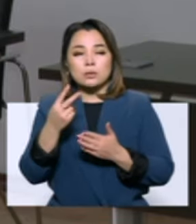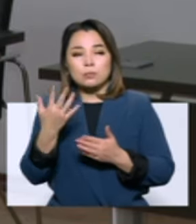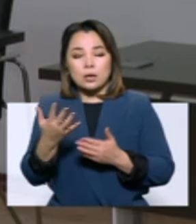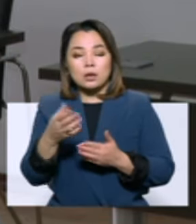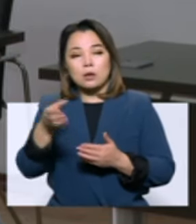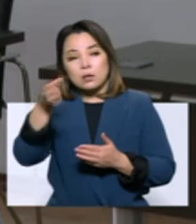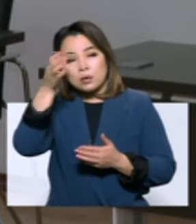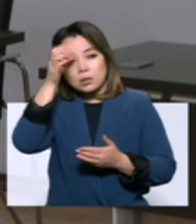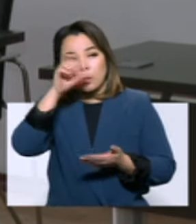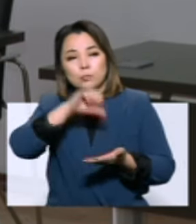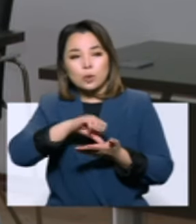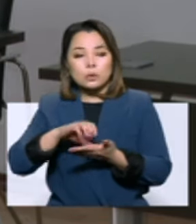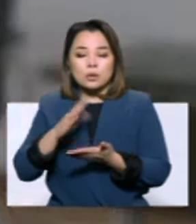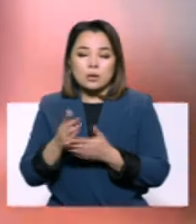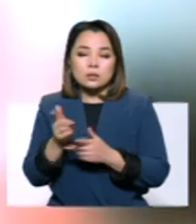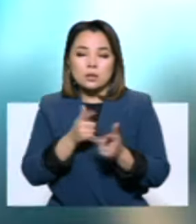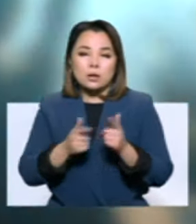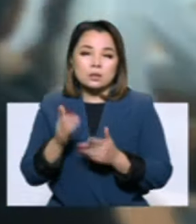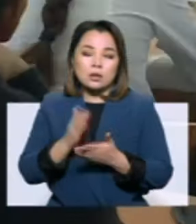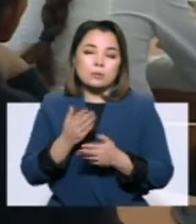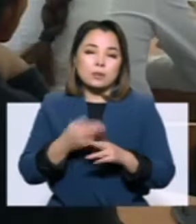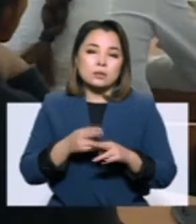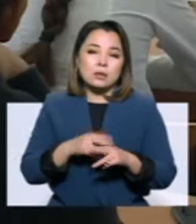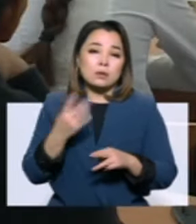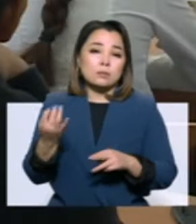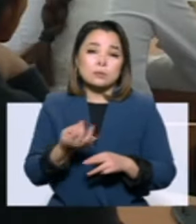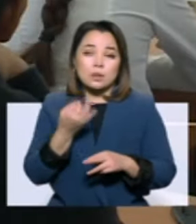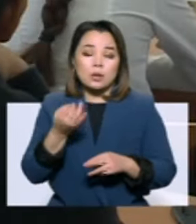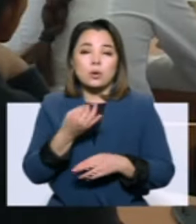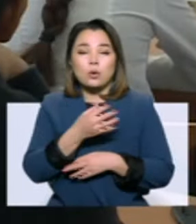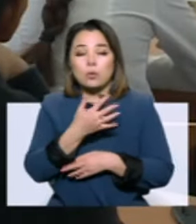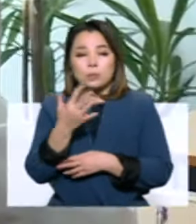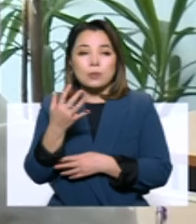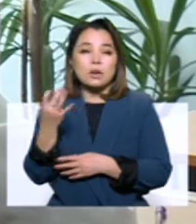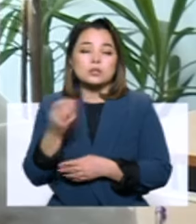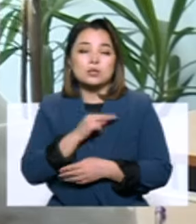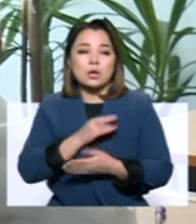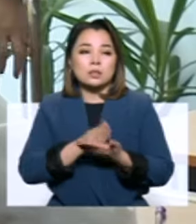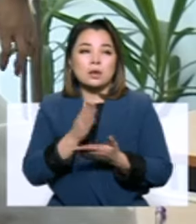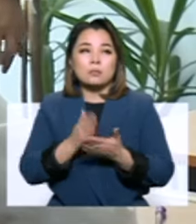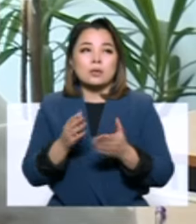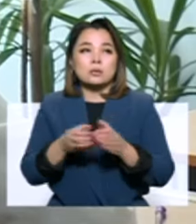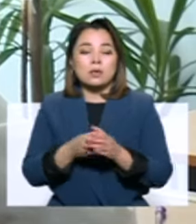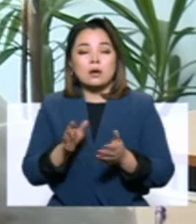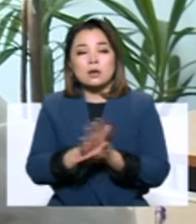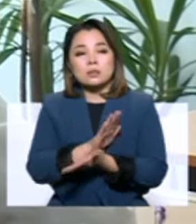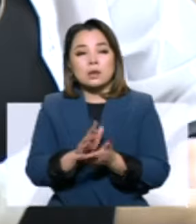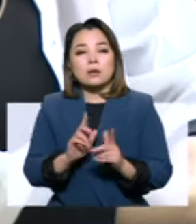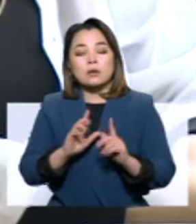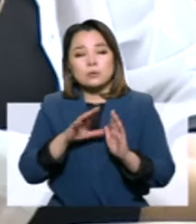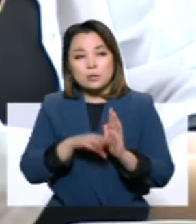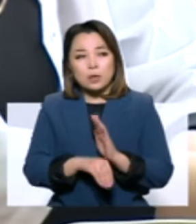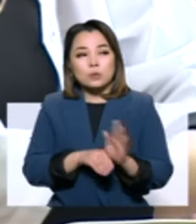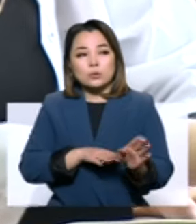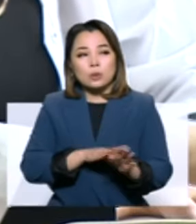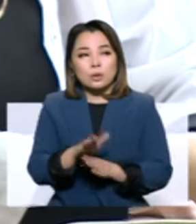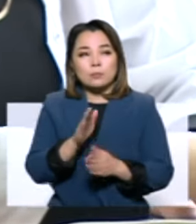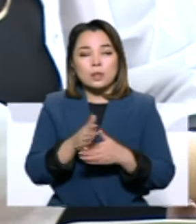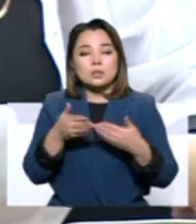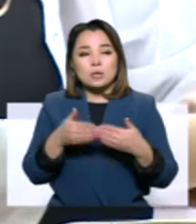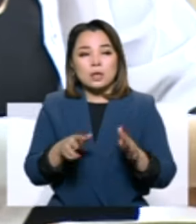ғылым докторы дайындалуда. Бір қызығы, орман шаруашылығы саласы бойынша бөлінген гранттар толық игеріліп,